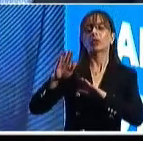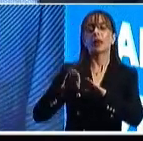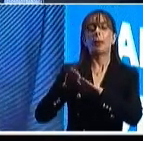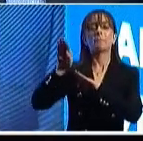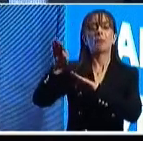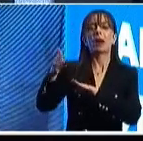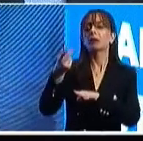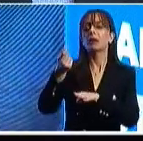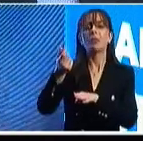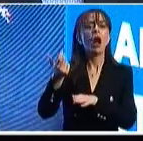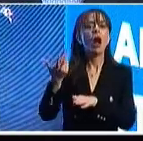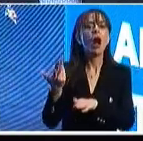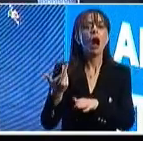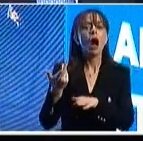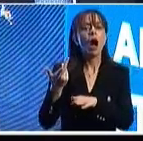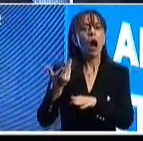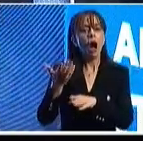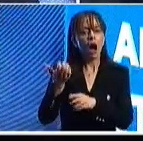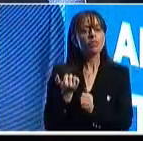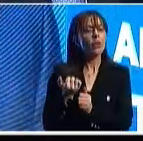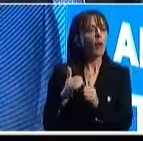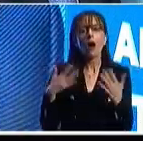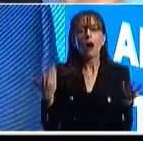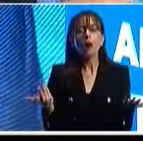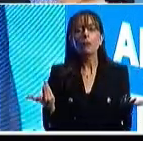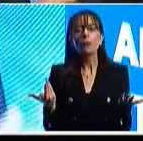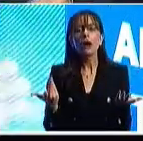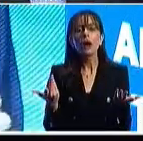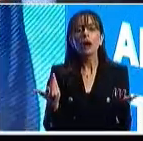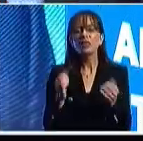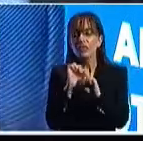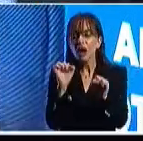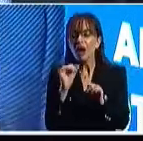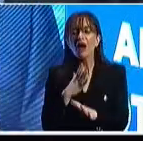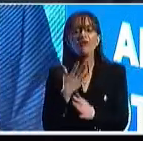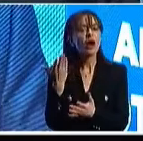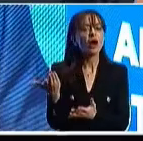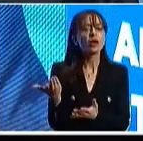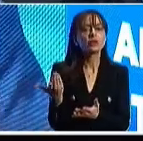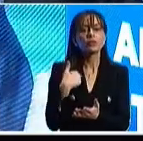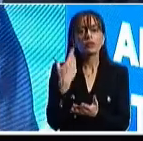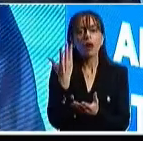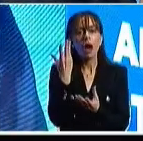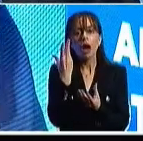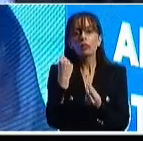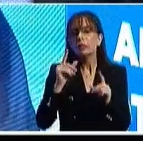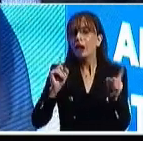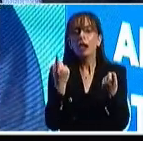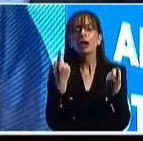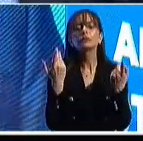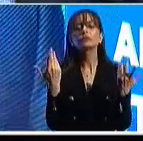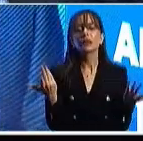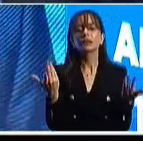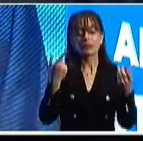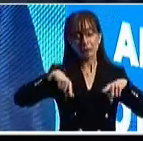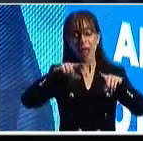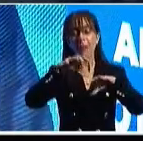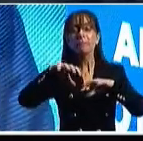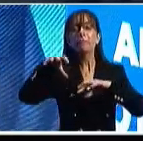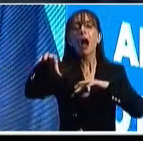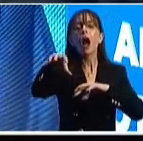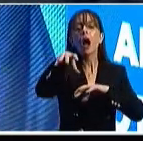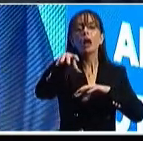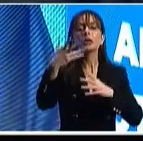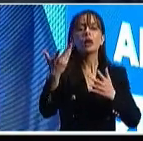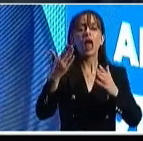ücret alınmasına rağmen İspark zarar ediyor. Bunu anlamak mümkün değil. Biz mahallelerimizde